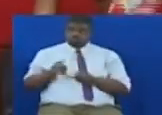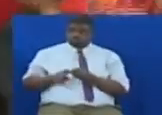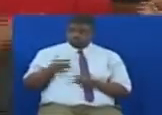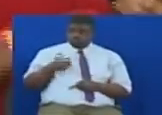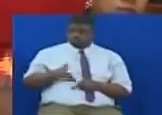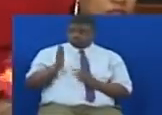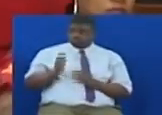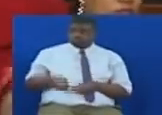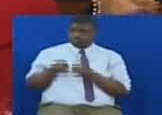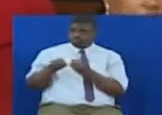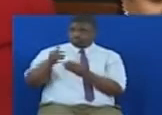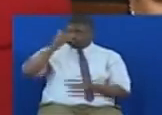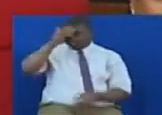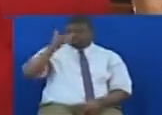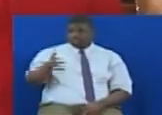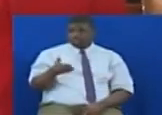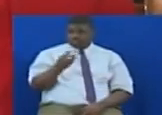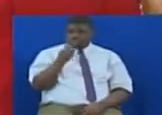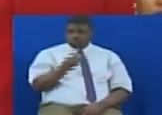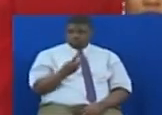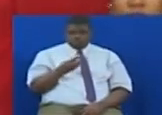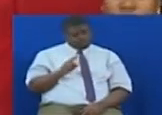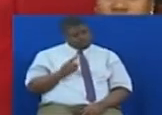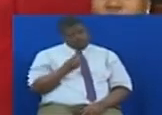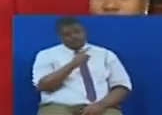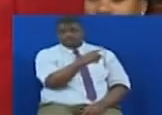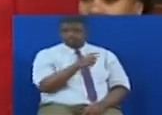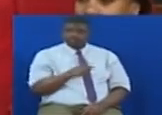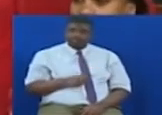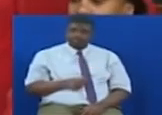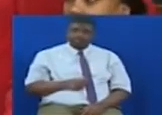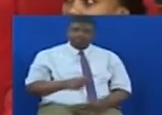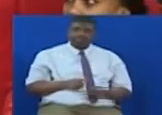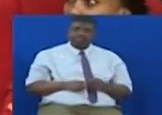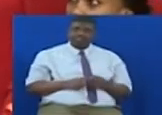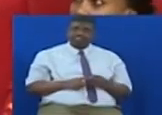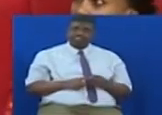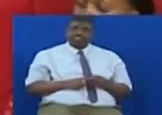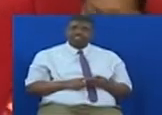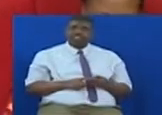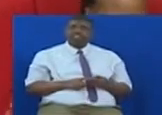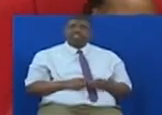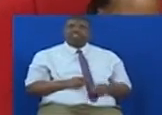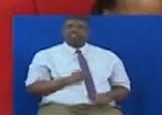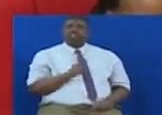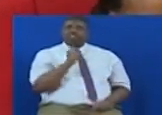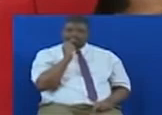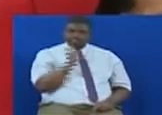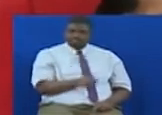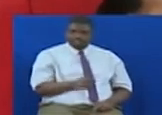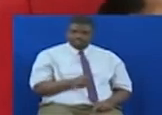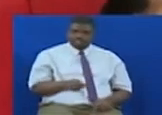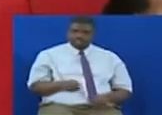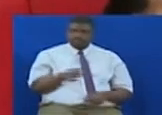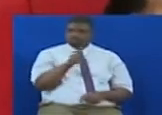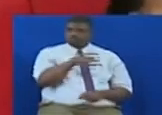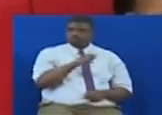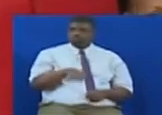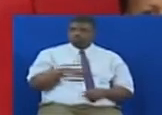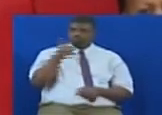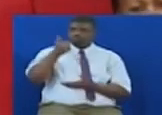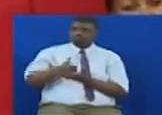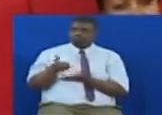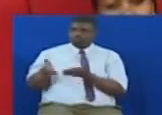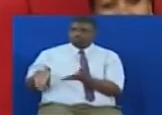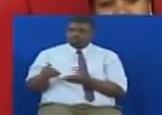kipaji cha kuona mbali. Mheshimiwa Speaker, Rais aliamua hapa